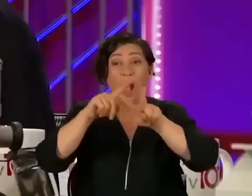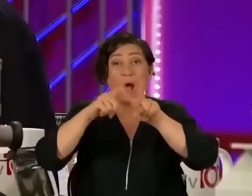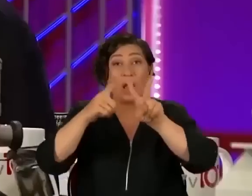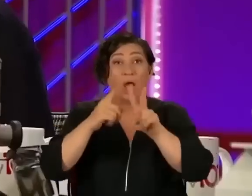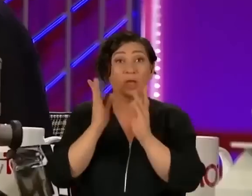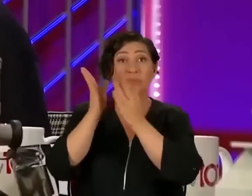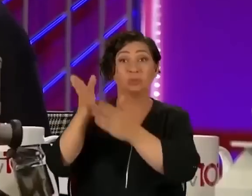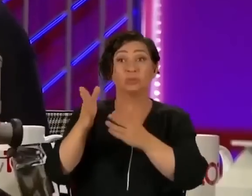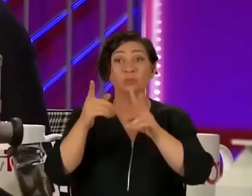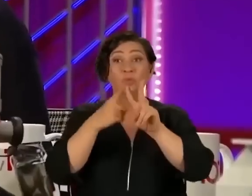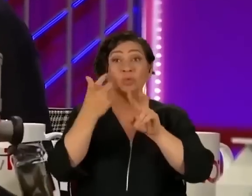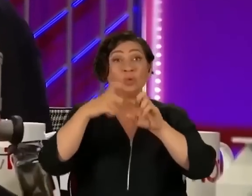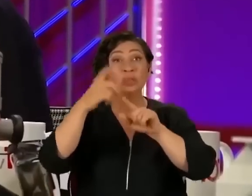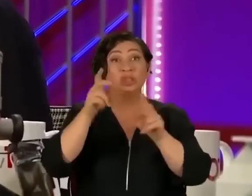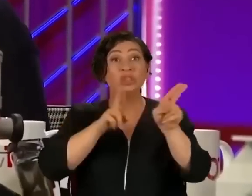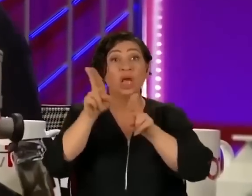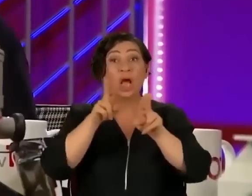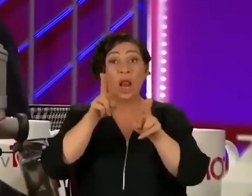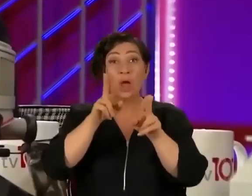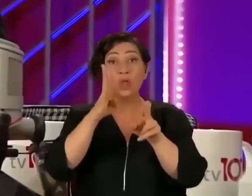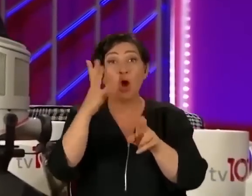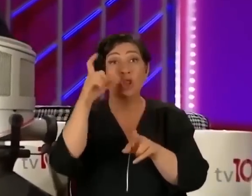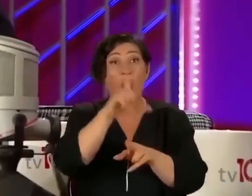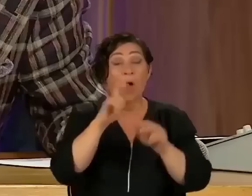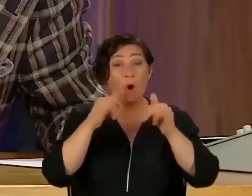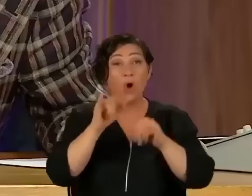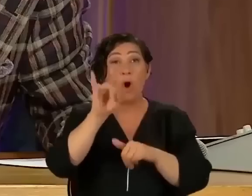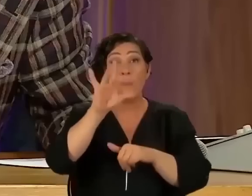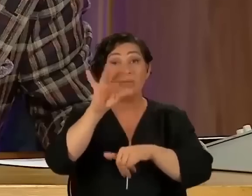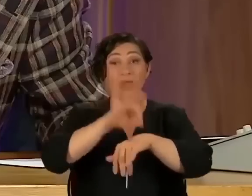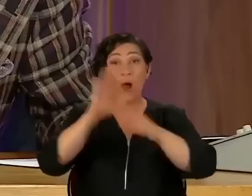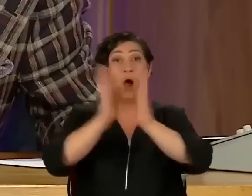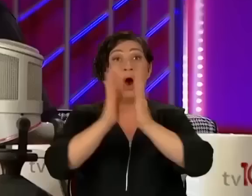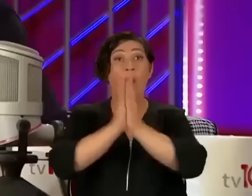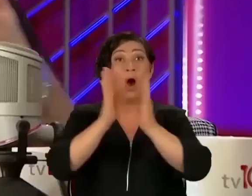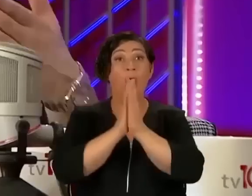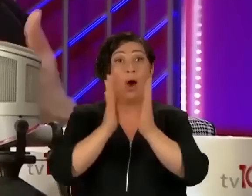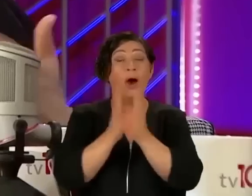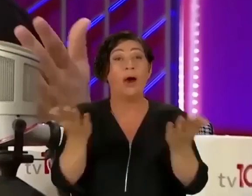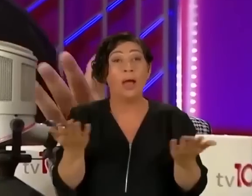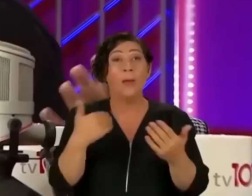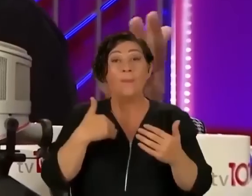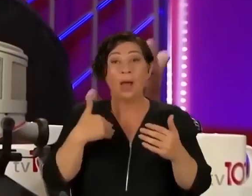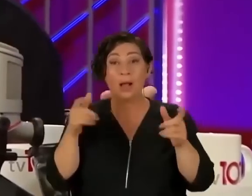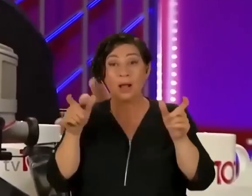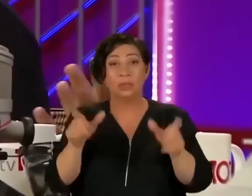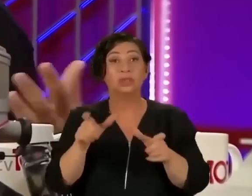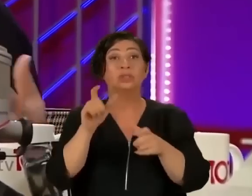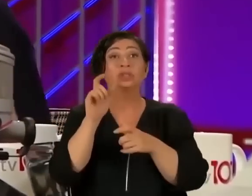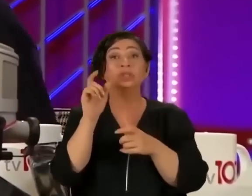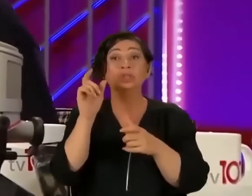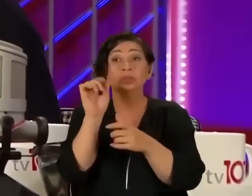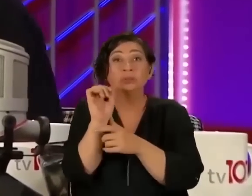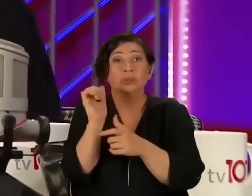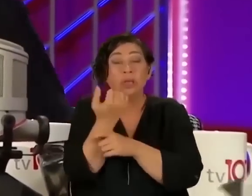yani. Nuri Bilge Ceylan filminde 4 ay Çanakkale'de oynamışım. 15 dakika ayakta alkışlıyorlar. İnsanlar işte ben gardiyanın sanat yönetmediğim